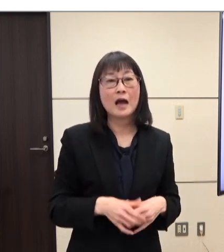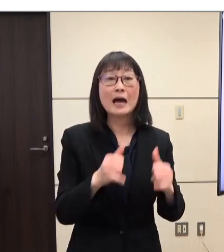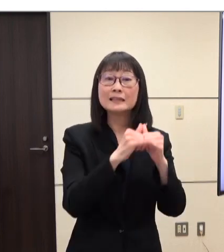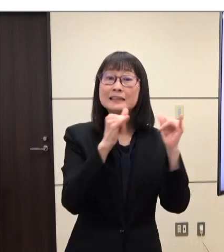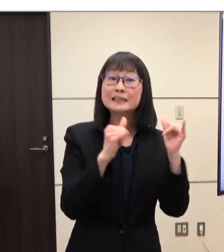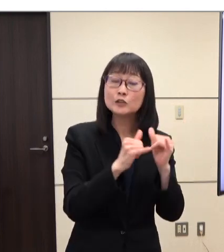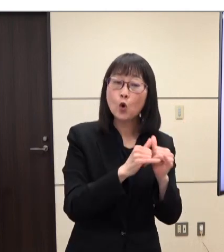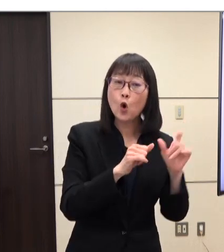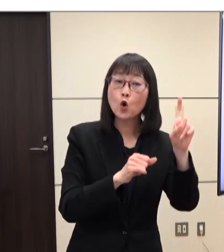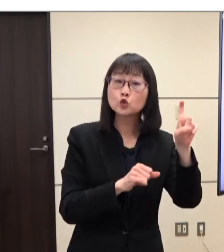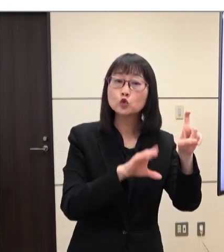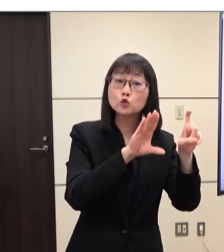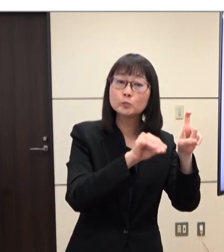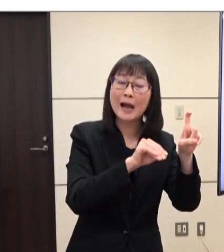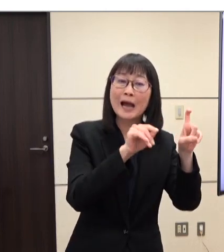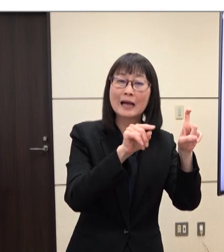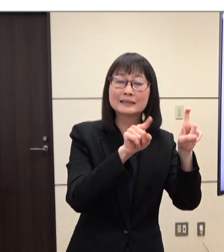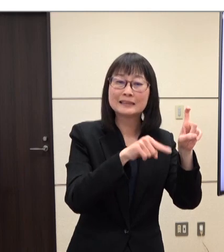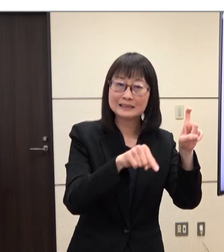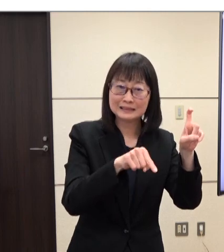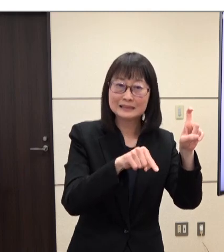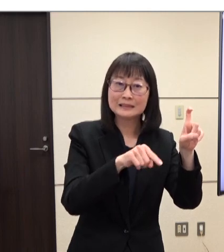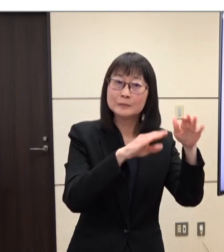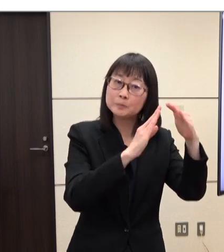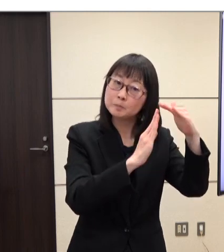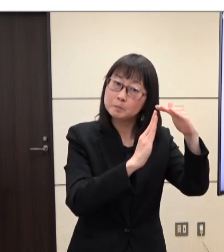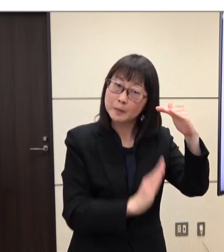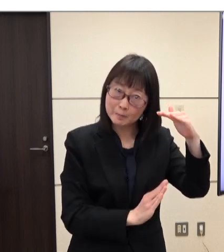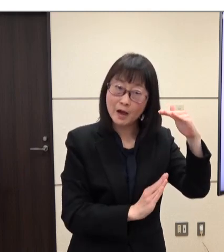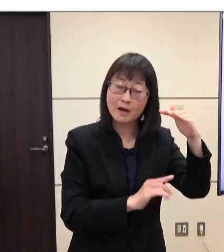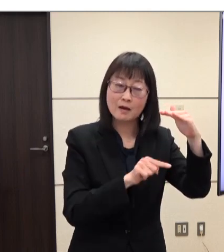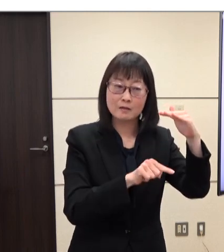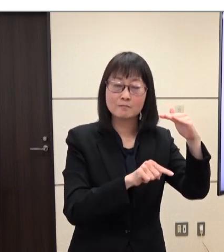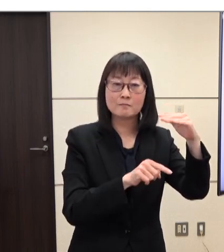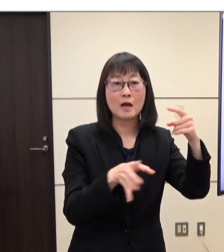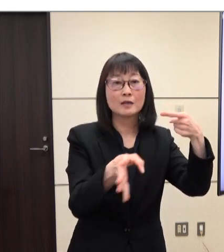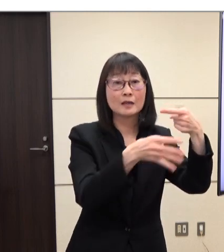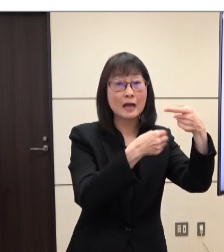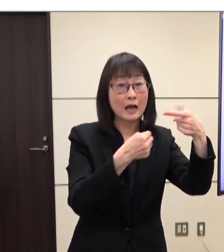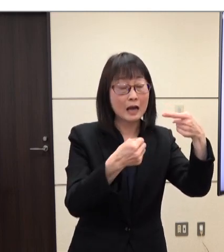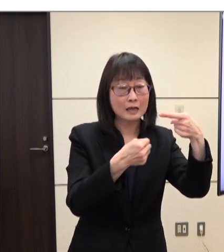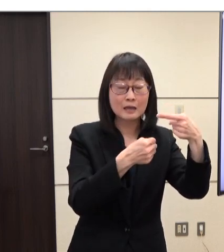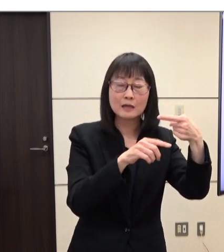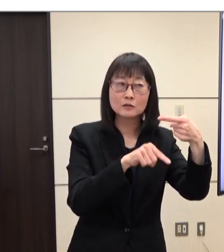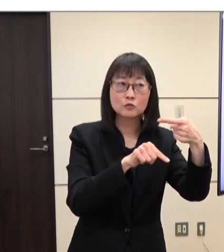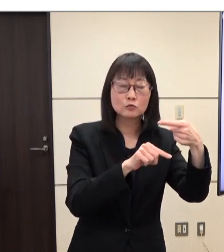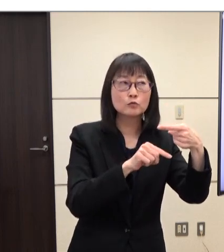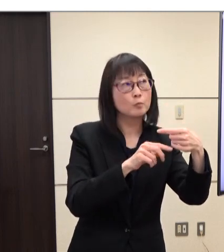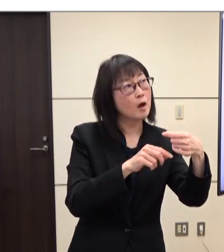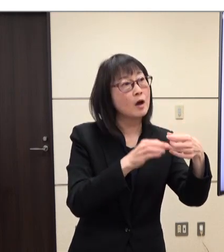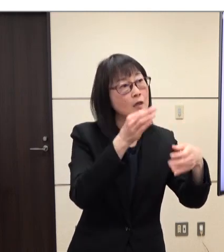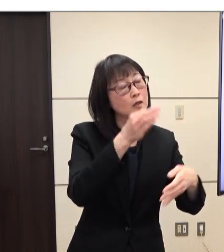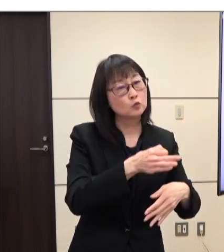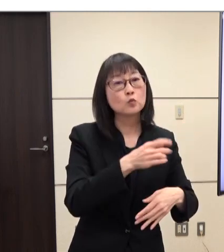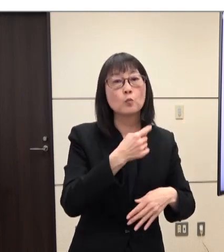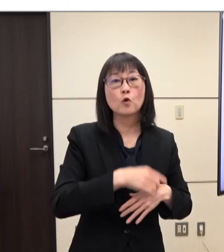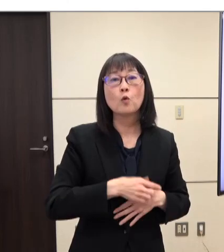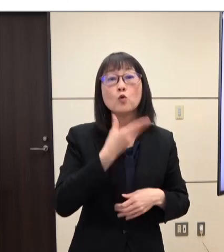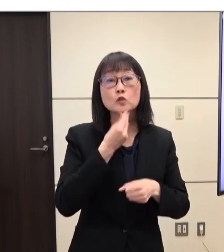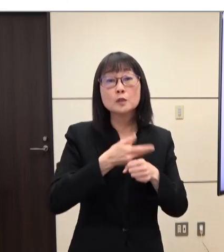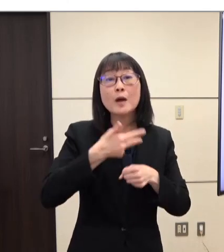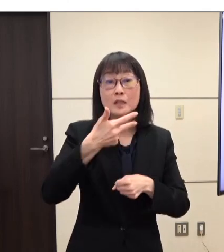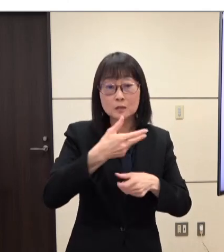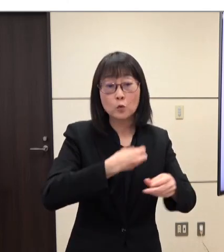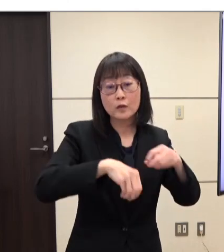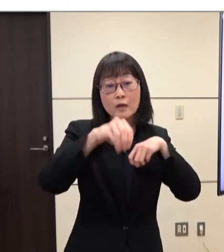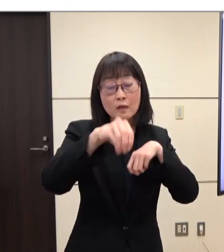であれば月額4万円で、という形になります。まあ、ちなみに福島市も契約しておりますが、